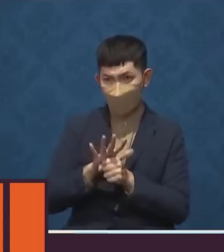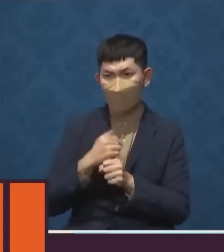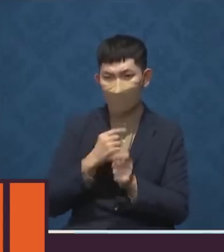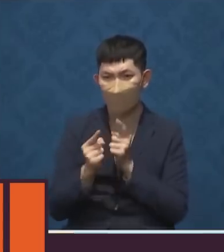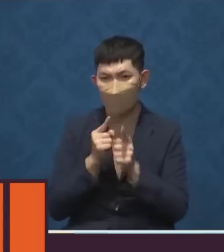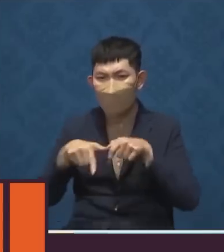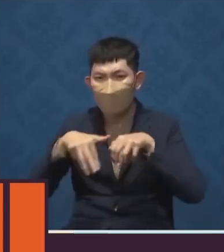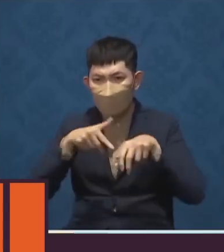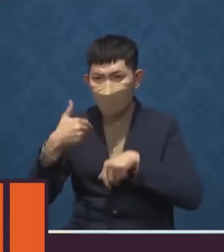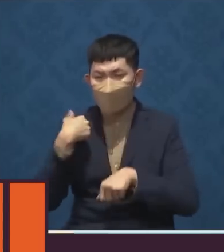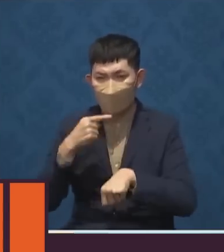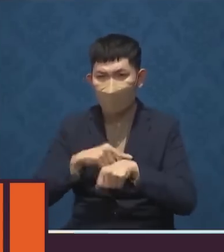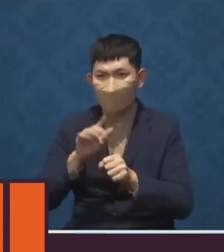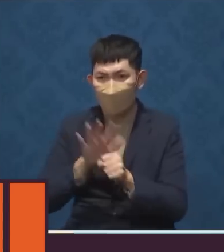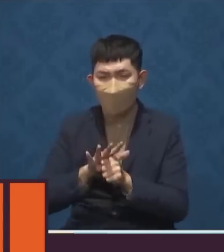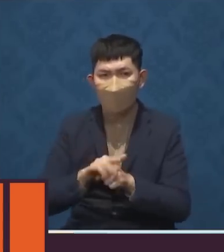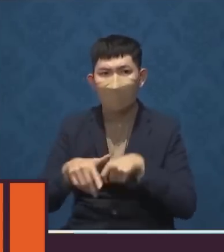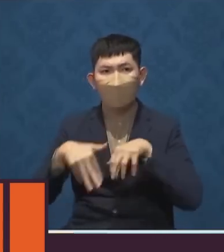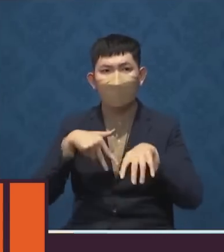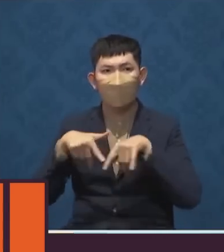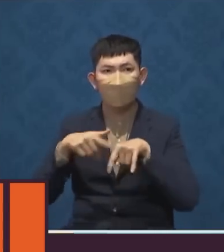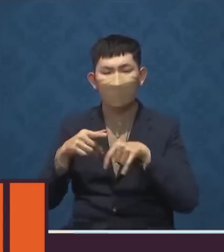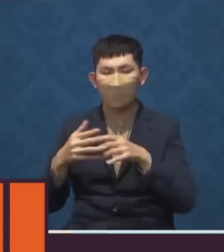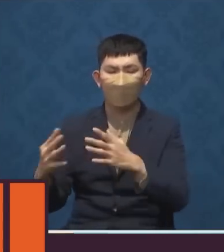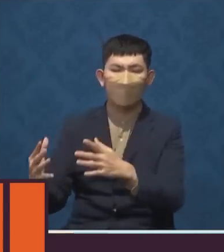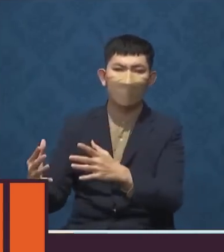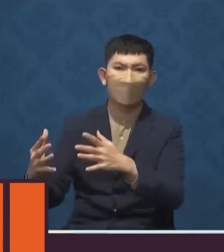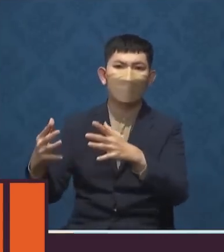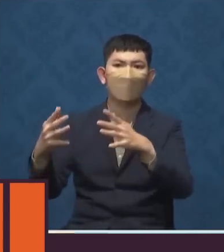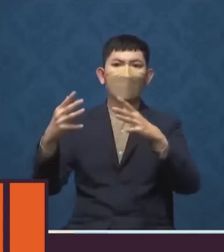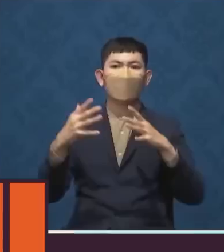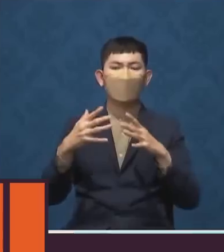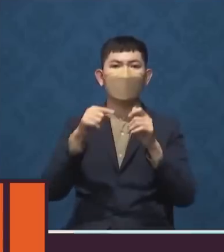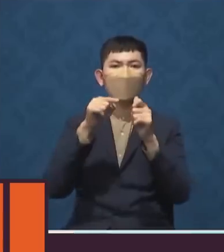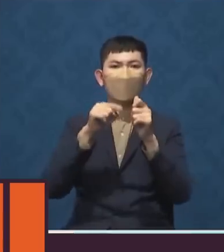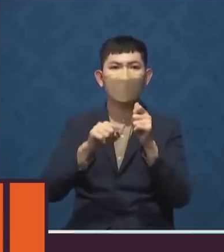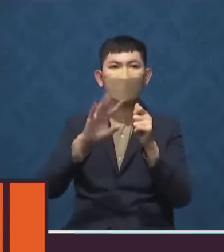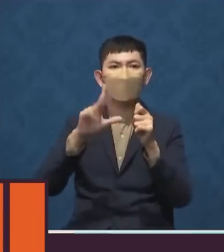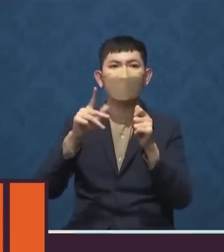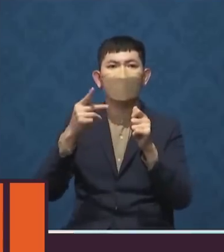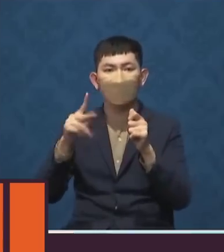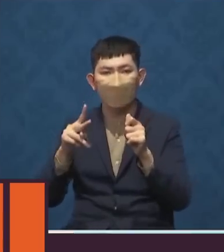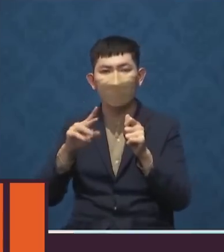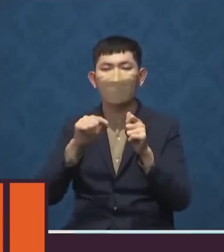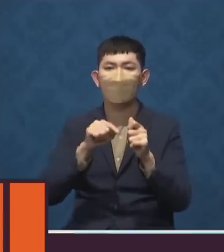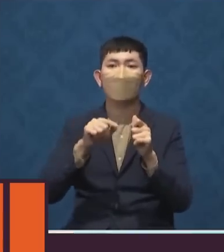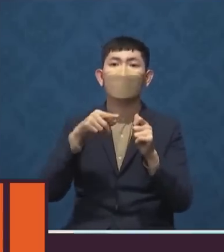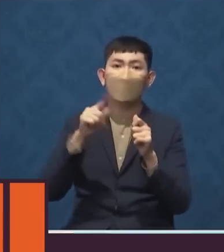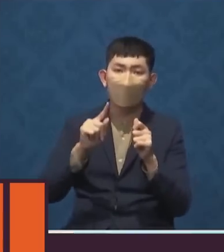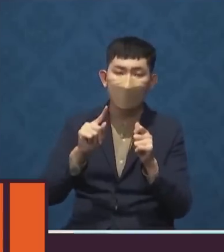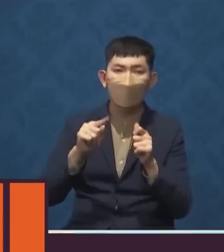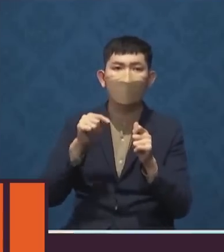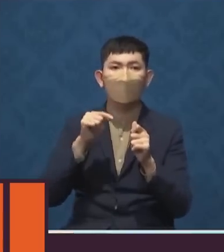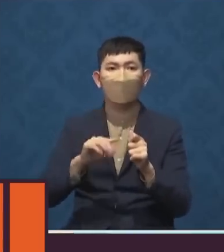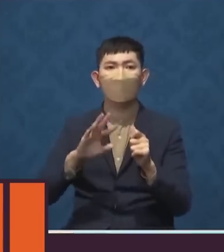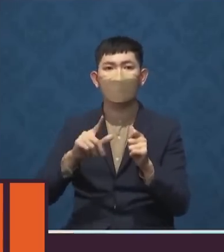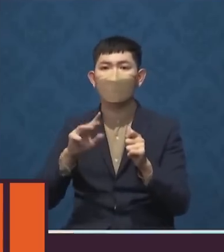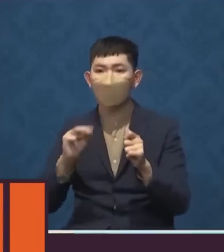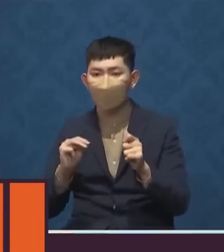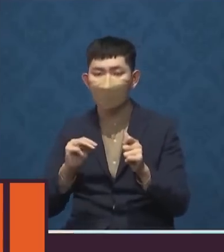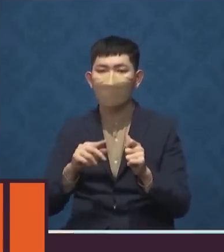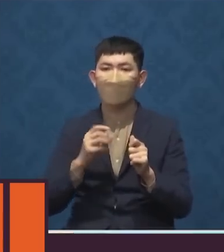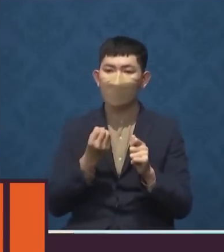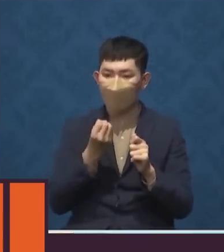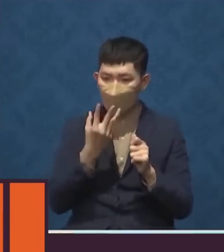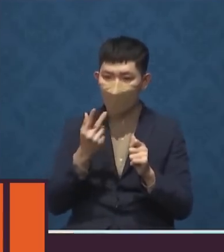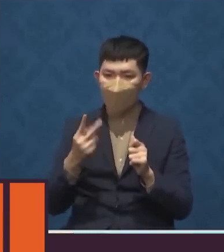ัพี่น้ประชาชนพี่น้ประชชนเดินทางมาเยอะเลยครับจากอำเภอเชียงคำ จากอำเภอปรงจากอำเภอเชียงม่วน จากอำเภอดอกค